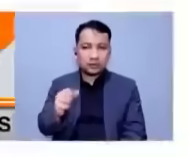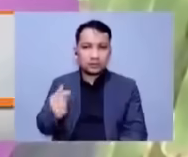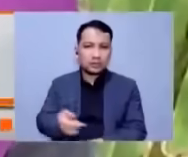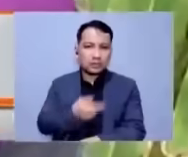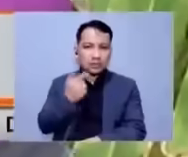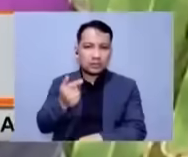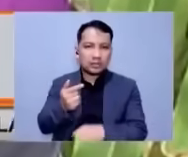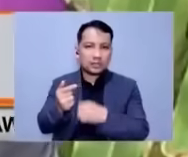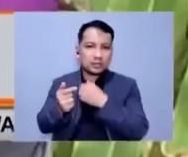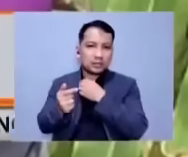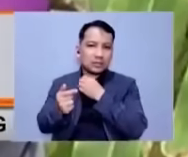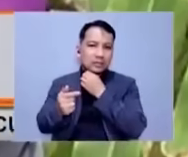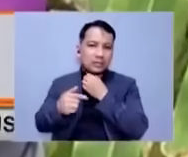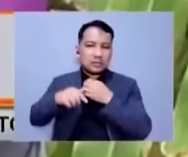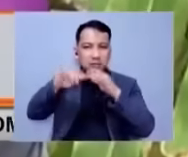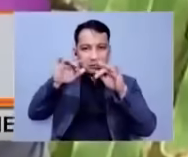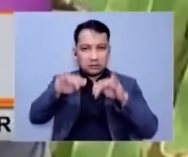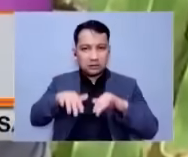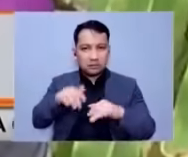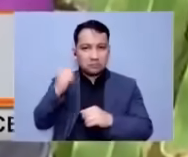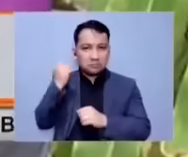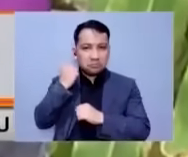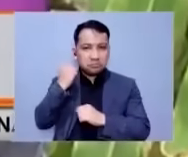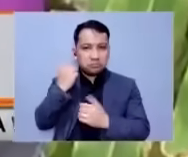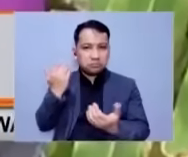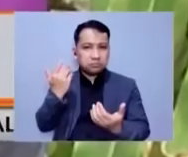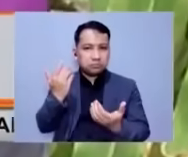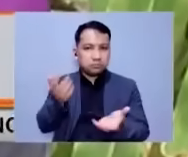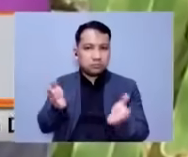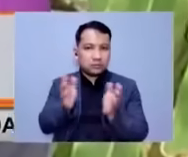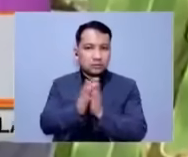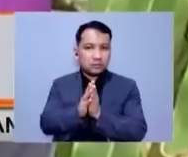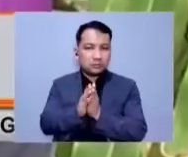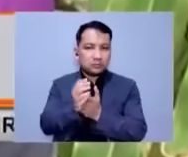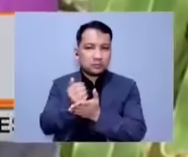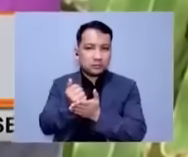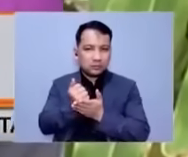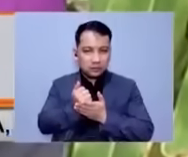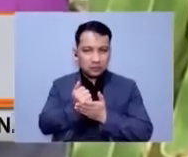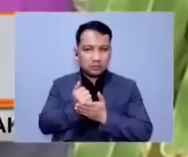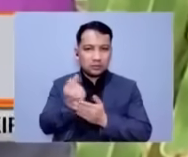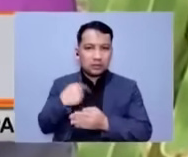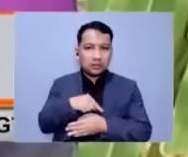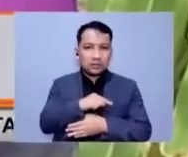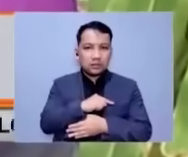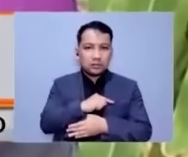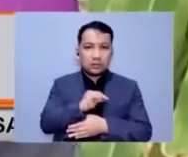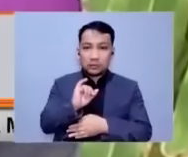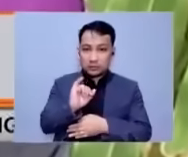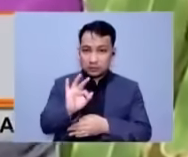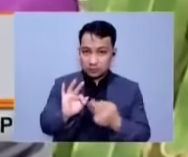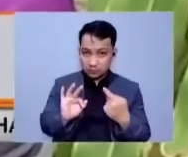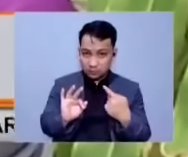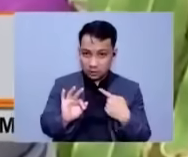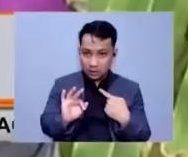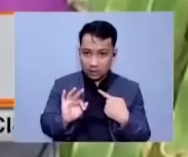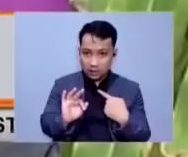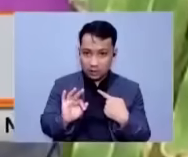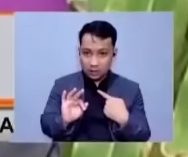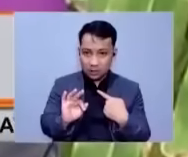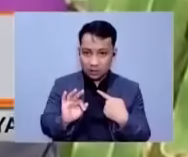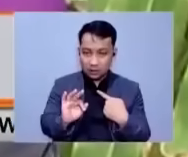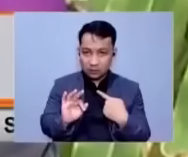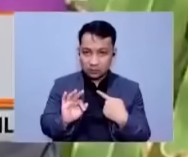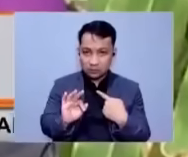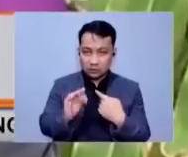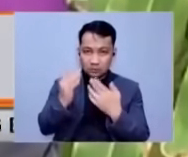naulanan. Sana humingi kami ng tulong kung meron kami may maawa sa